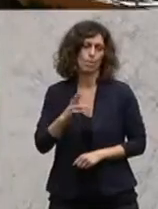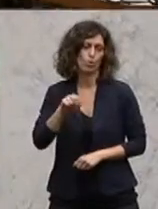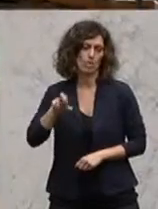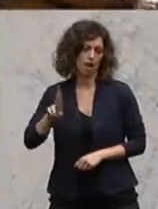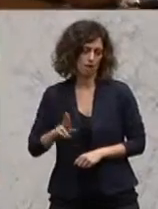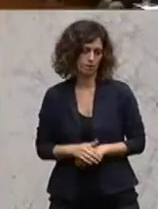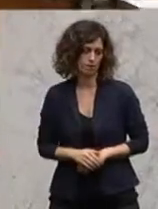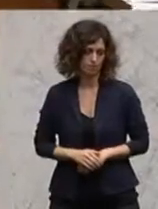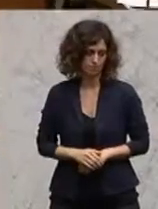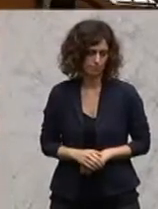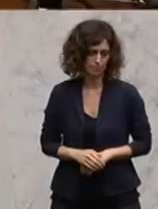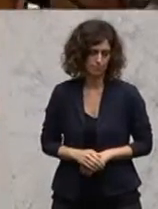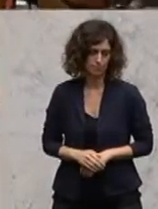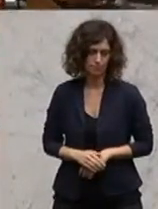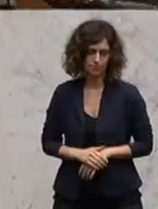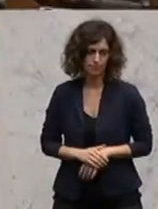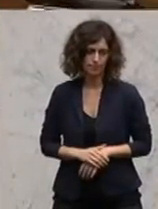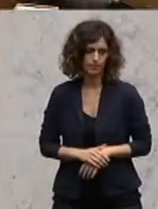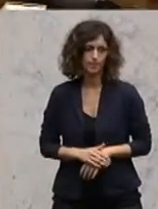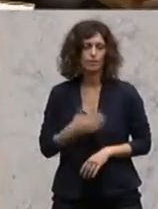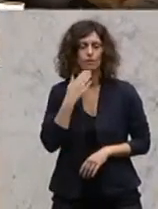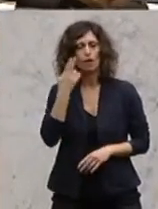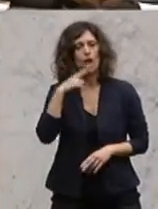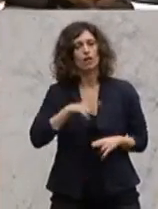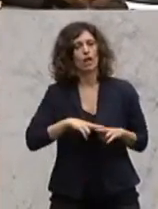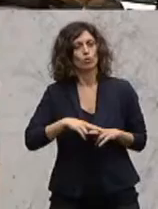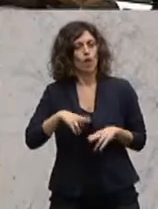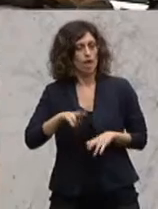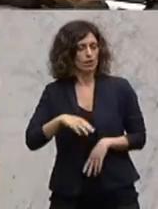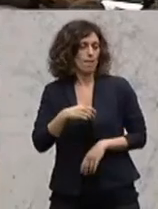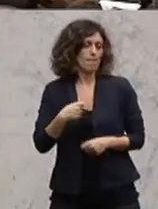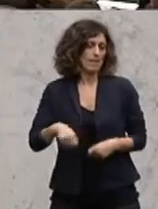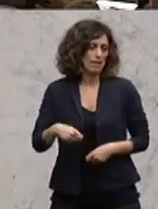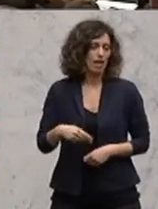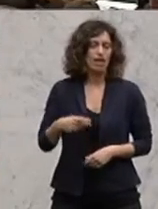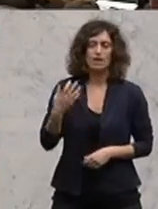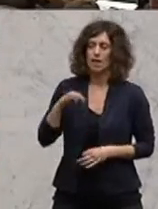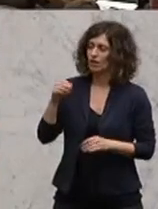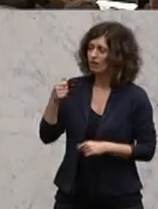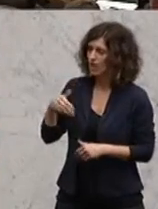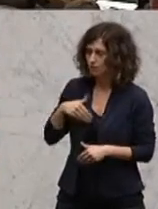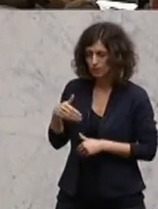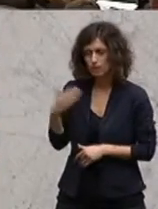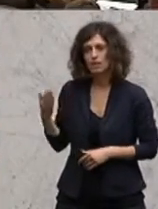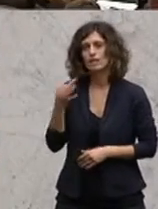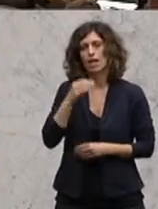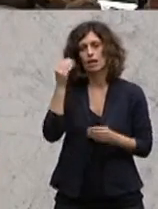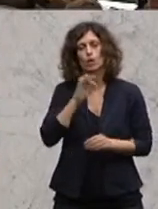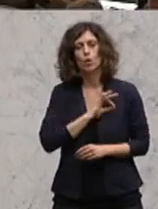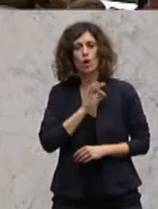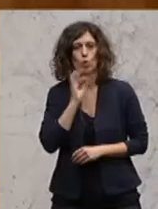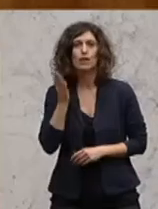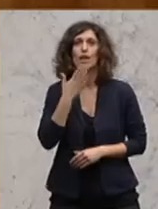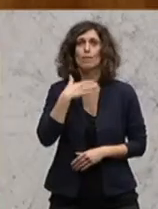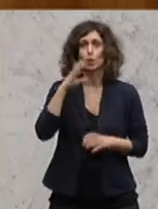Als nächste Rednerin am Wort Christiane Brunner, Umweltsprecherin der Grünen. Sehr geehrter Herr Finanzminister, sehr geehrte Kolleginnen und Kollegen,